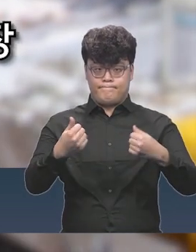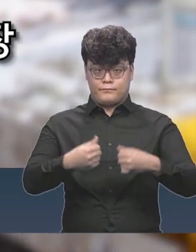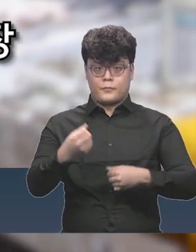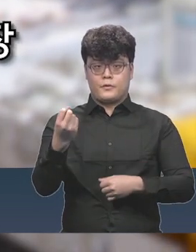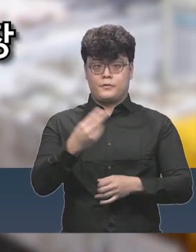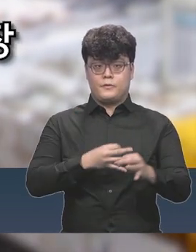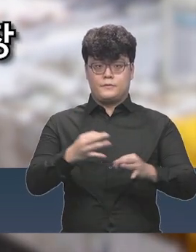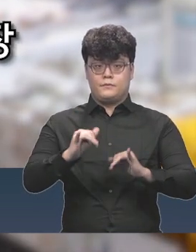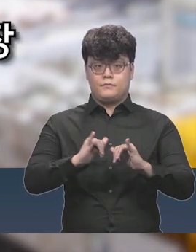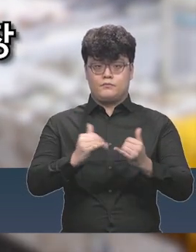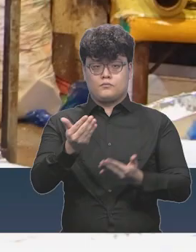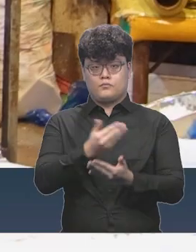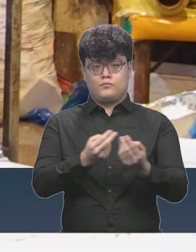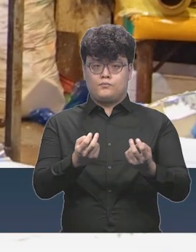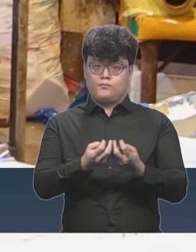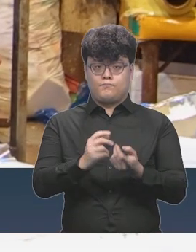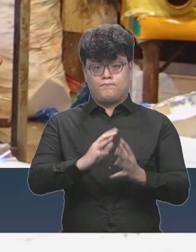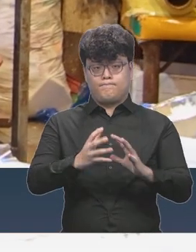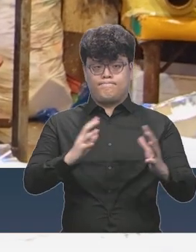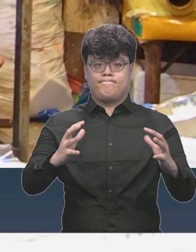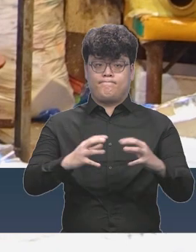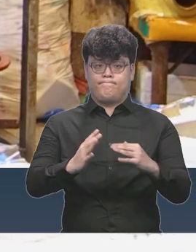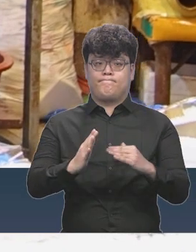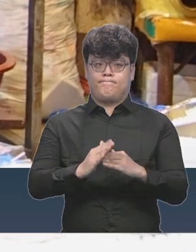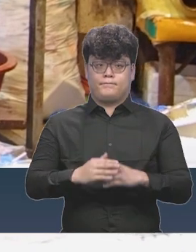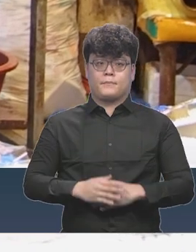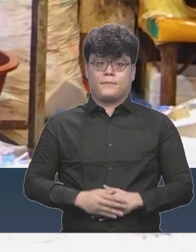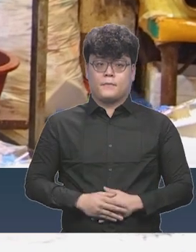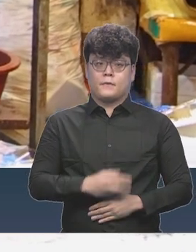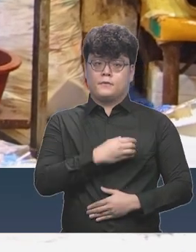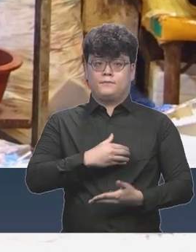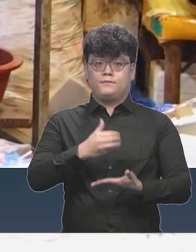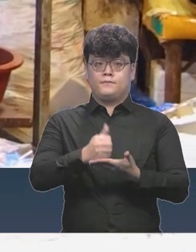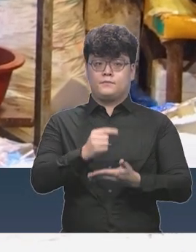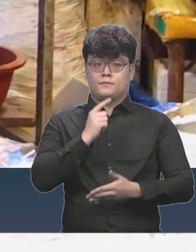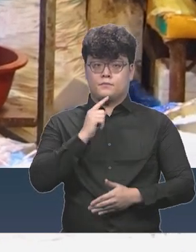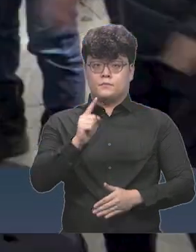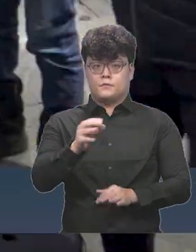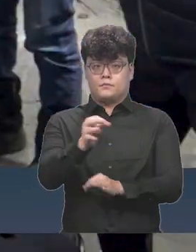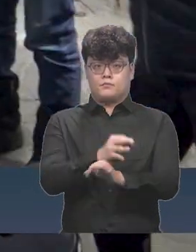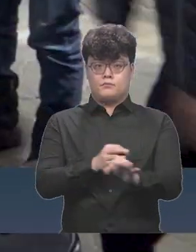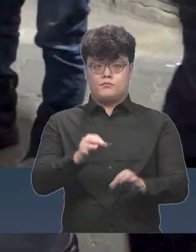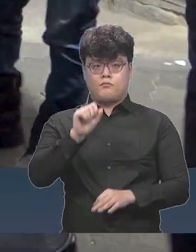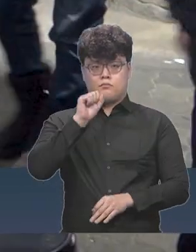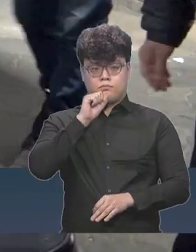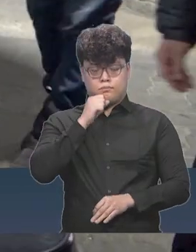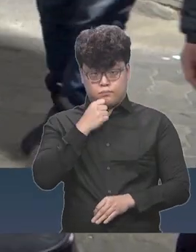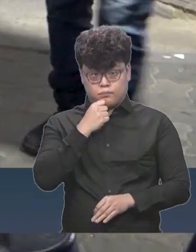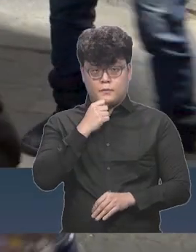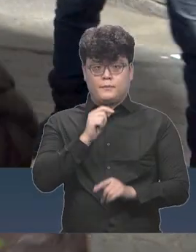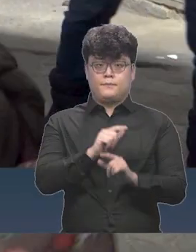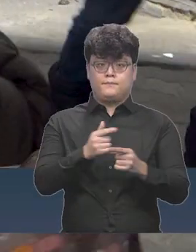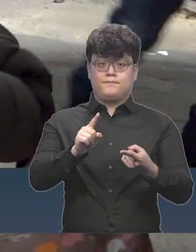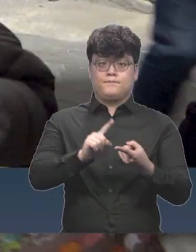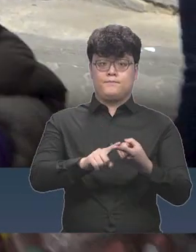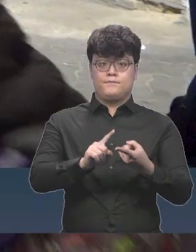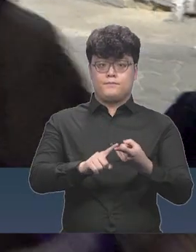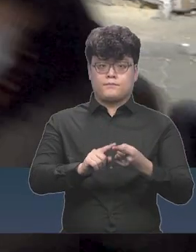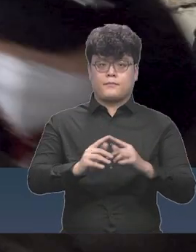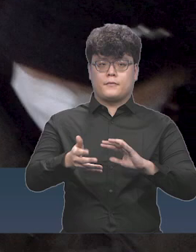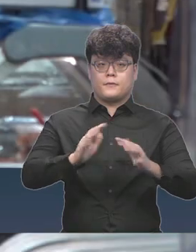명절 대목을 기원했습니다 이구 청장은 경기침체로 어려움을 겪고 있는 시장 상인들과 많은 대화를